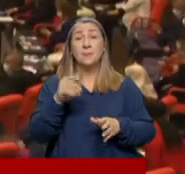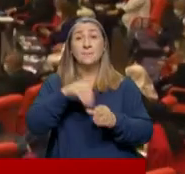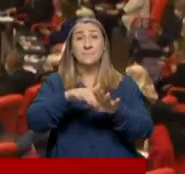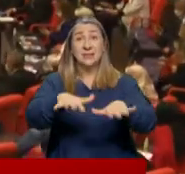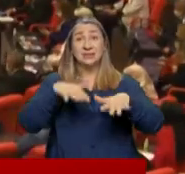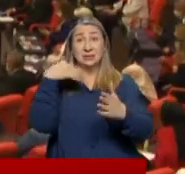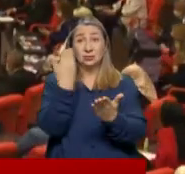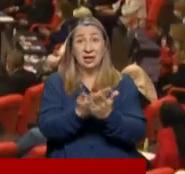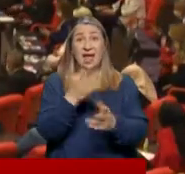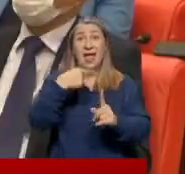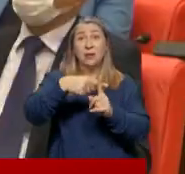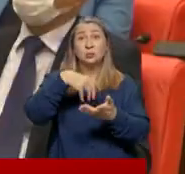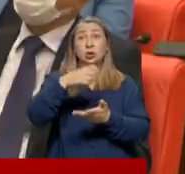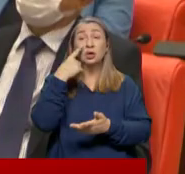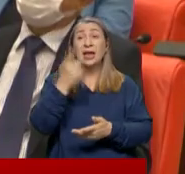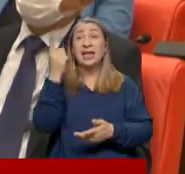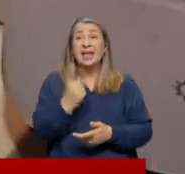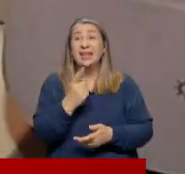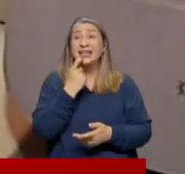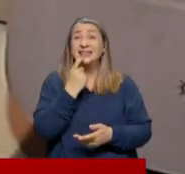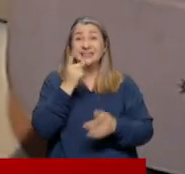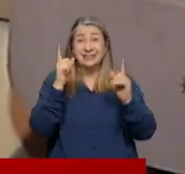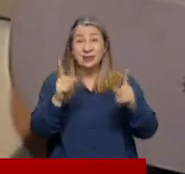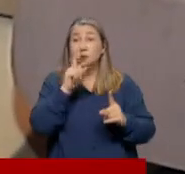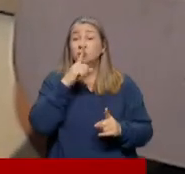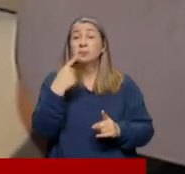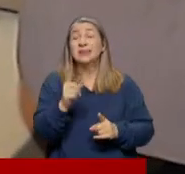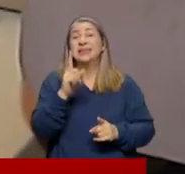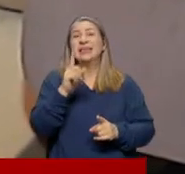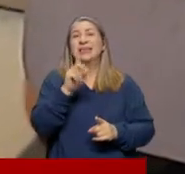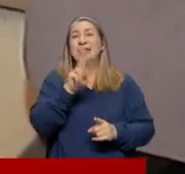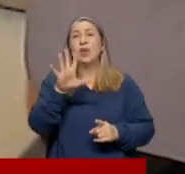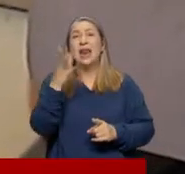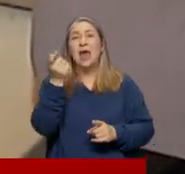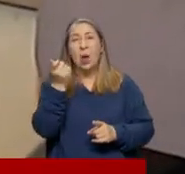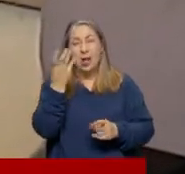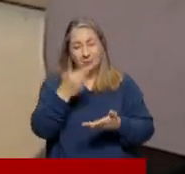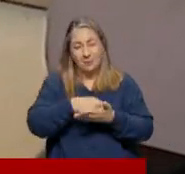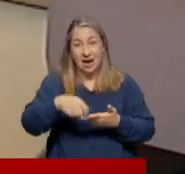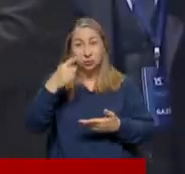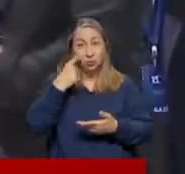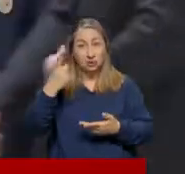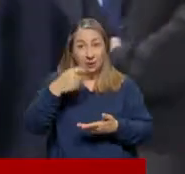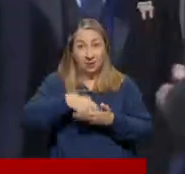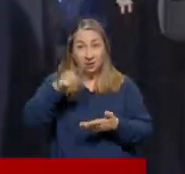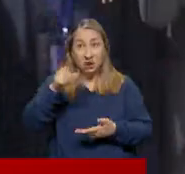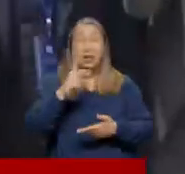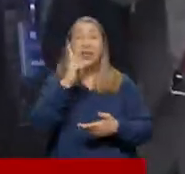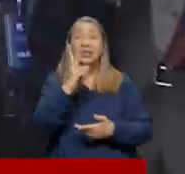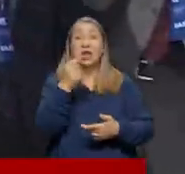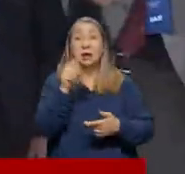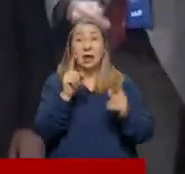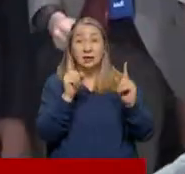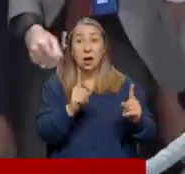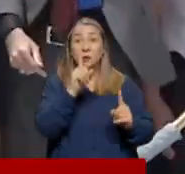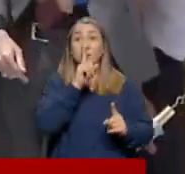Meclise sunulan ek bütçe teklifine göre yılın ilk yarısında 100 bin 750 lira olan aylık Cumhurbaşkanı ödeneği ikinci